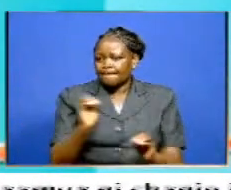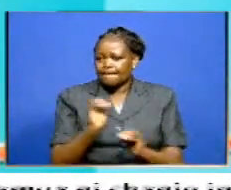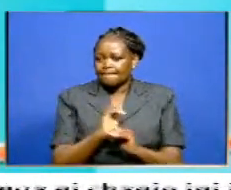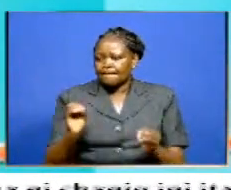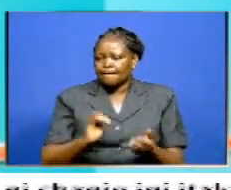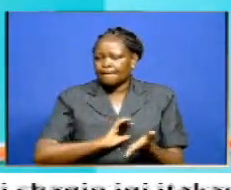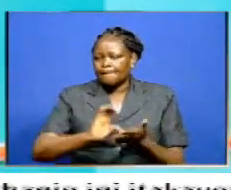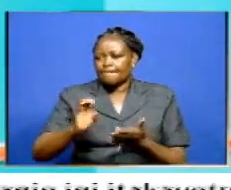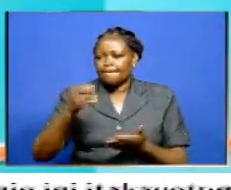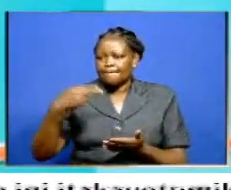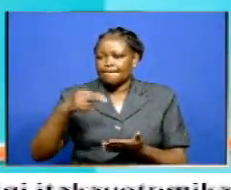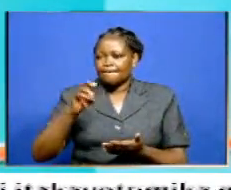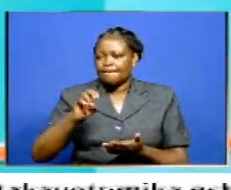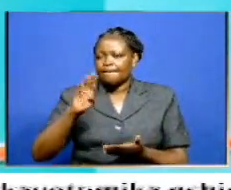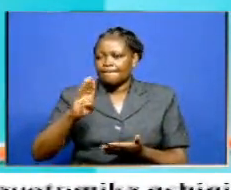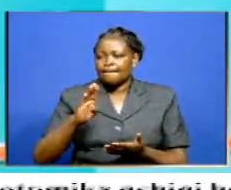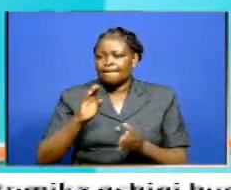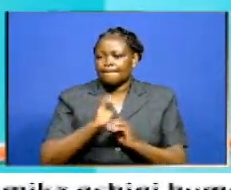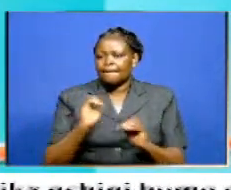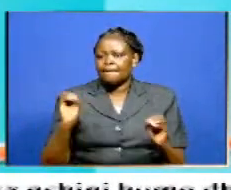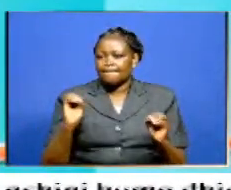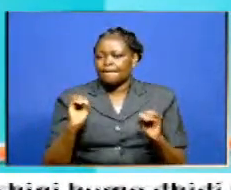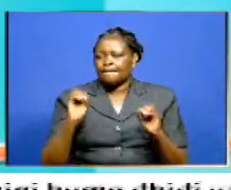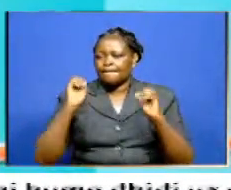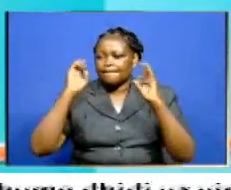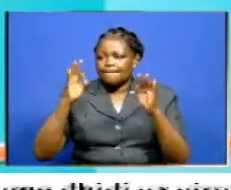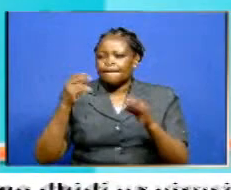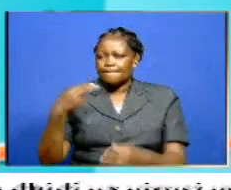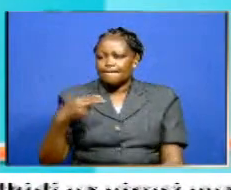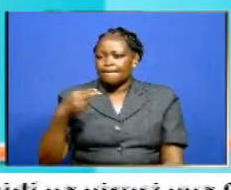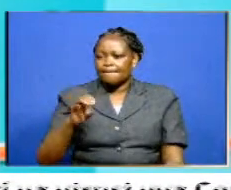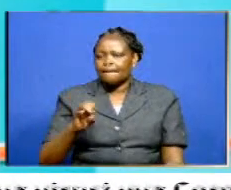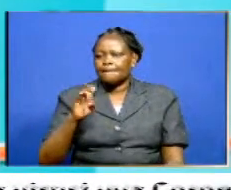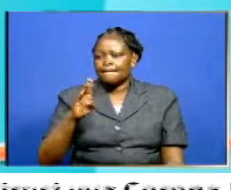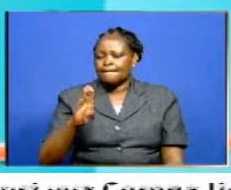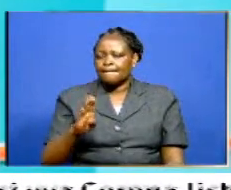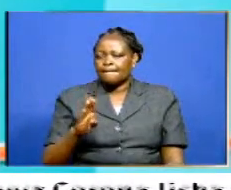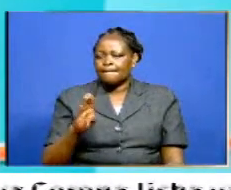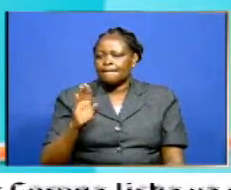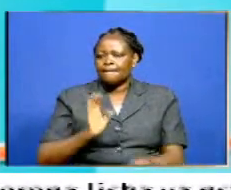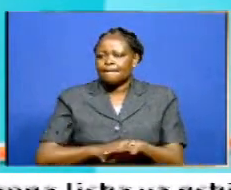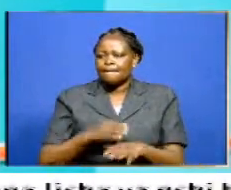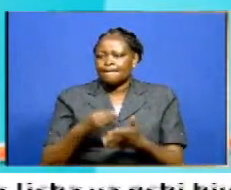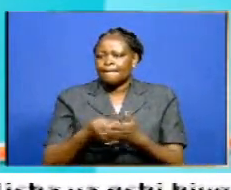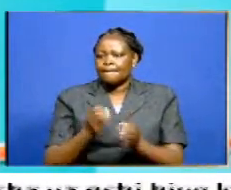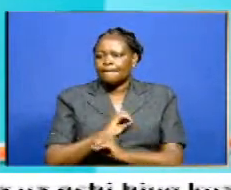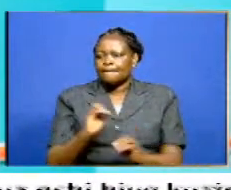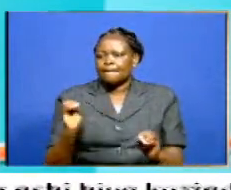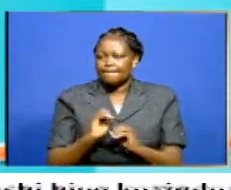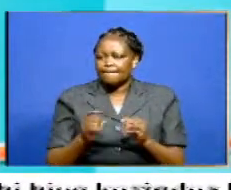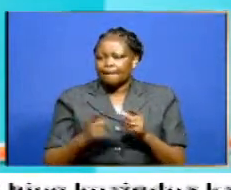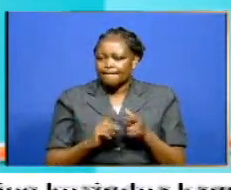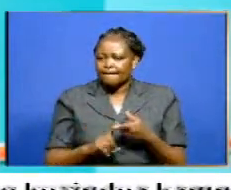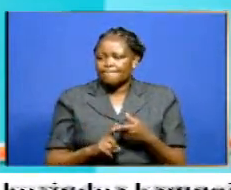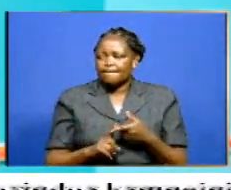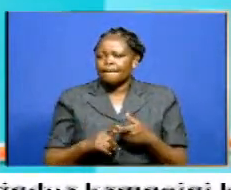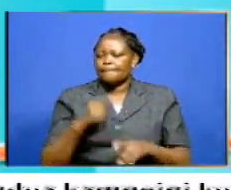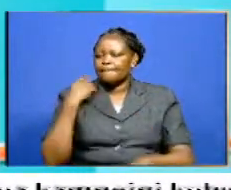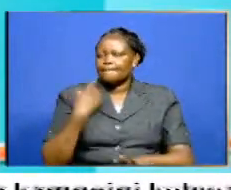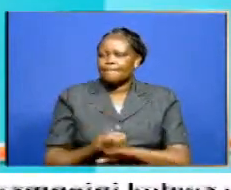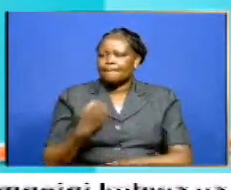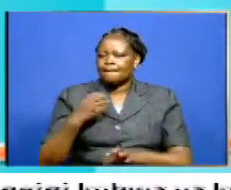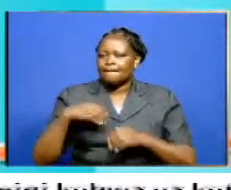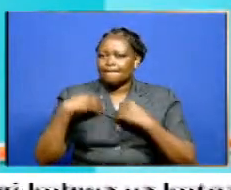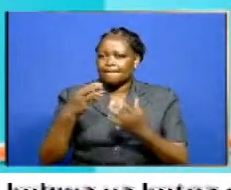kwa High Education Loans Board, na kama HELB haijapata zile ama haijapokea zile pesa kutoka kwa serikali, inakuwa ni vigumu